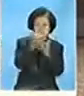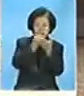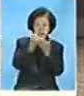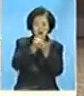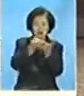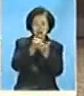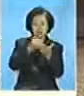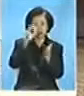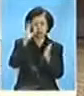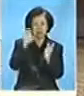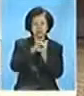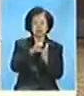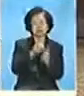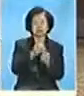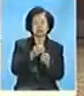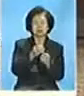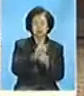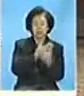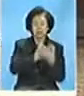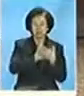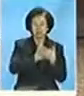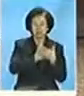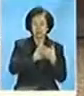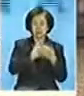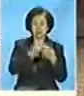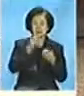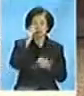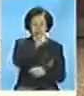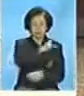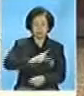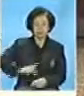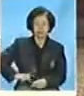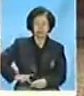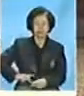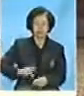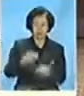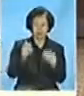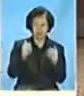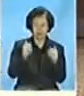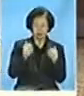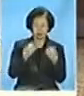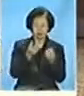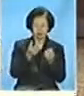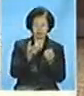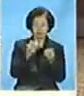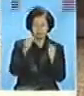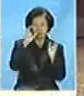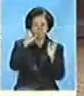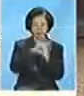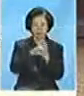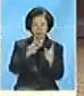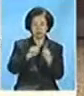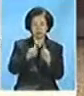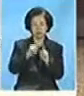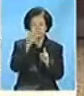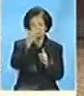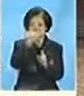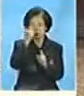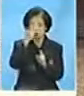ภักดีต่อสถาบันพระมหากษัตริย์จนเราได้ภาพที่สวยงามประมาณ51ภ